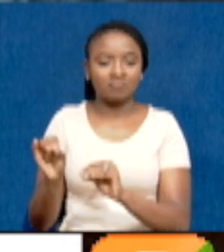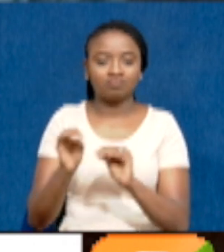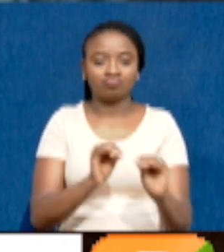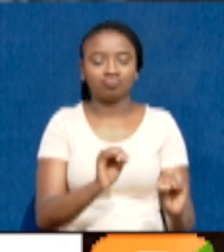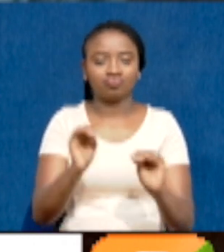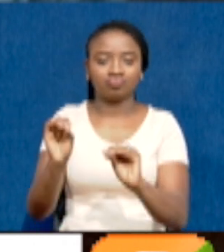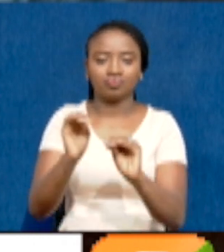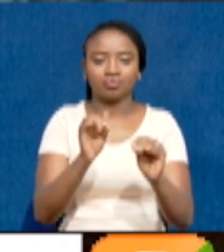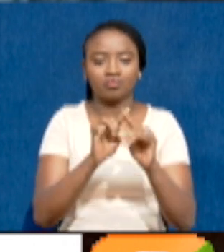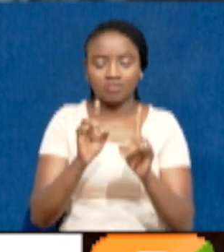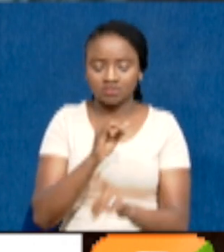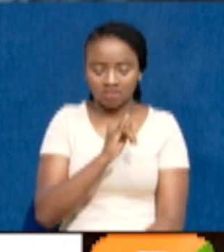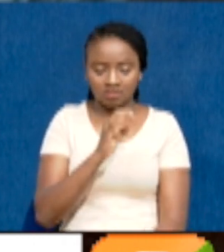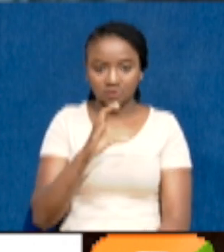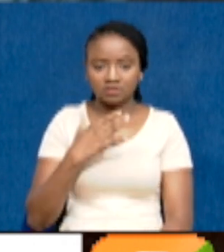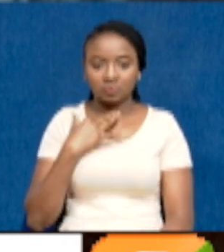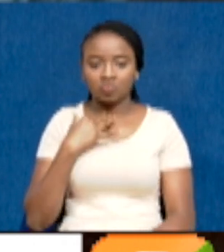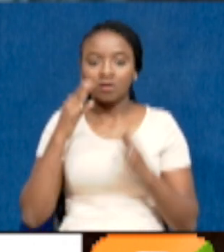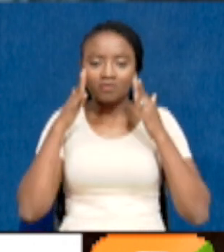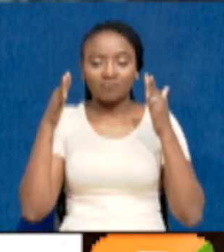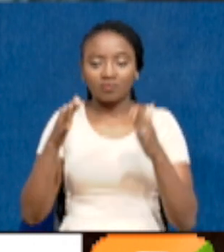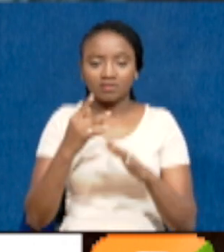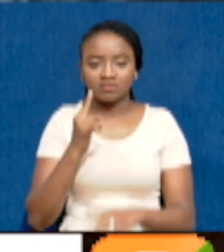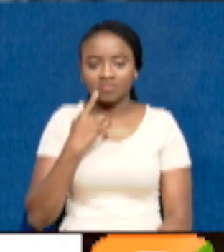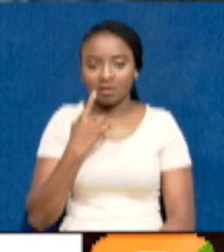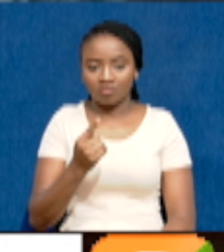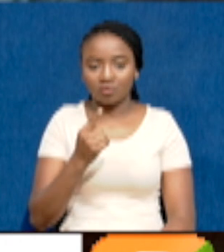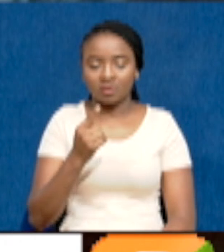Tume ya Uchaguzi inalenga wapiga kura